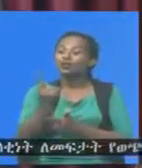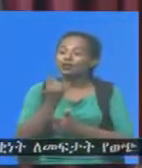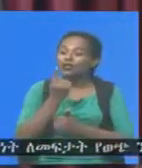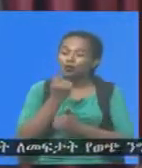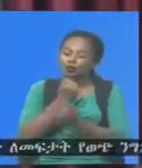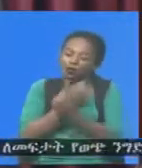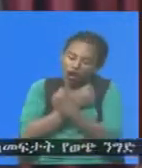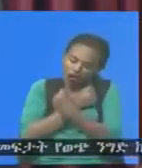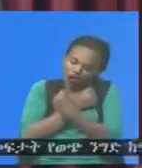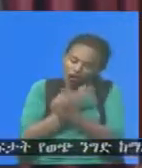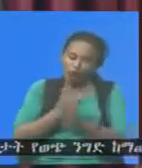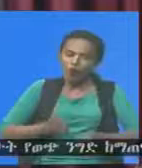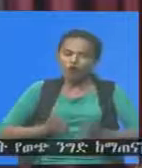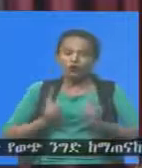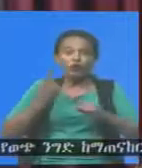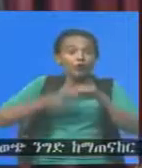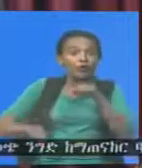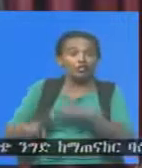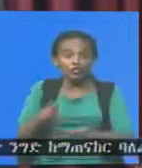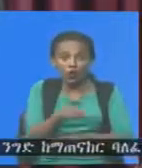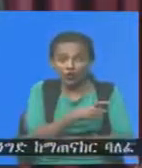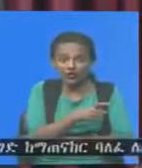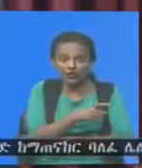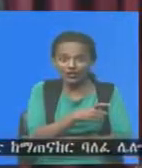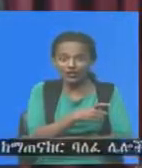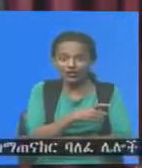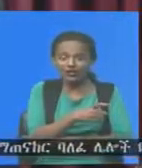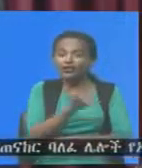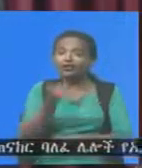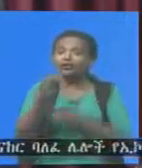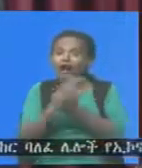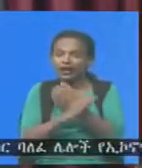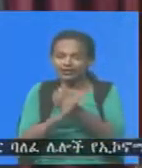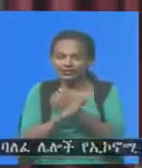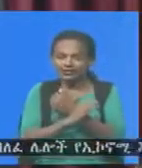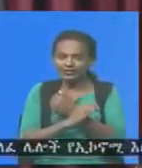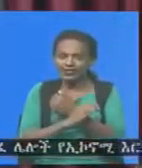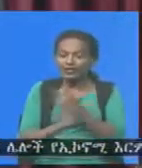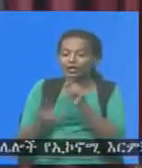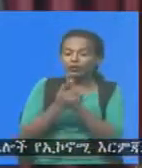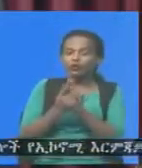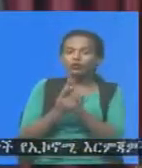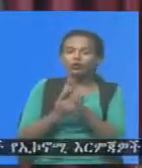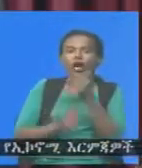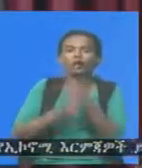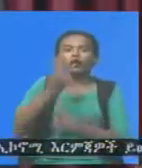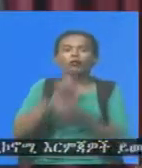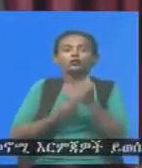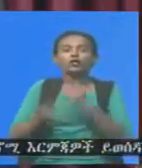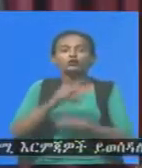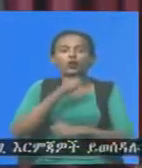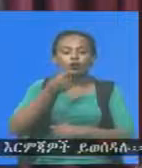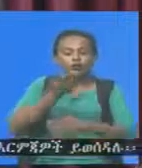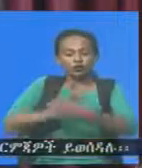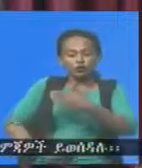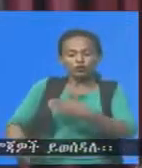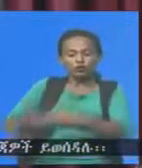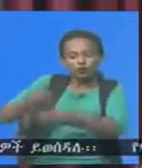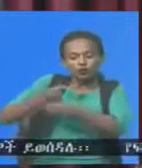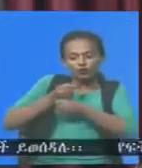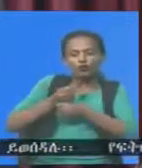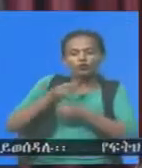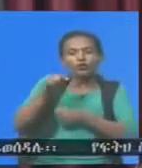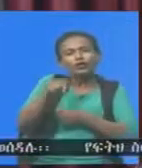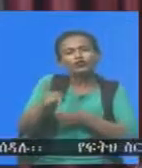ማኖር የማይችል ከሆነ እንደ ሀገር የሚገጥመን አደጋ ብቻ ሳይሆን ትውልድም ይወርሰው ይሄንኑ መከራ